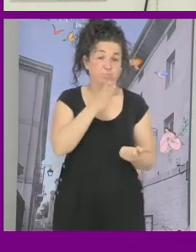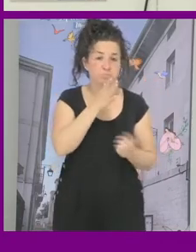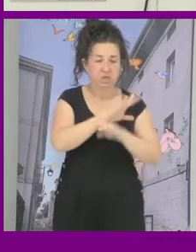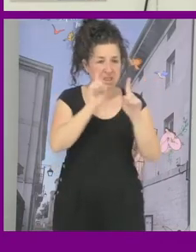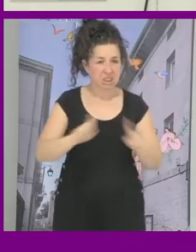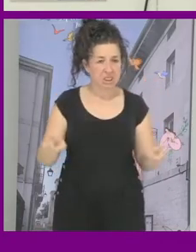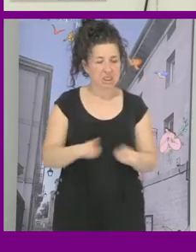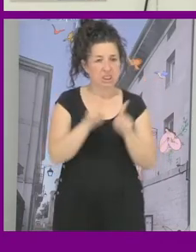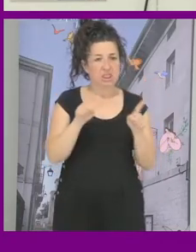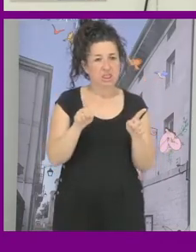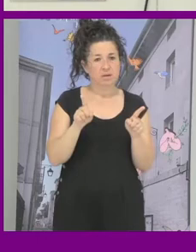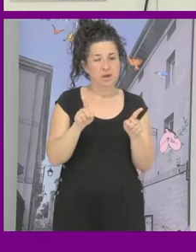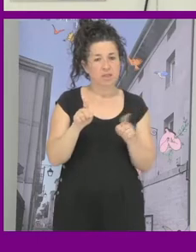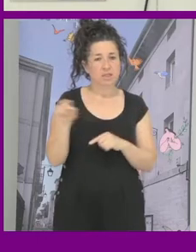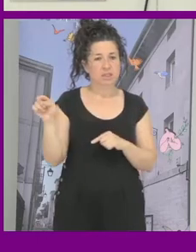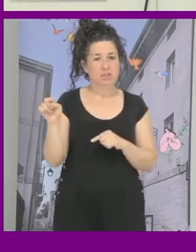Alicanteko